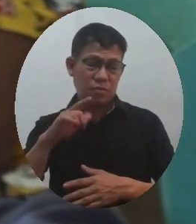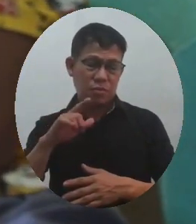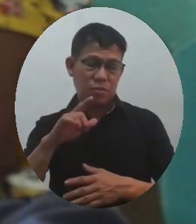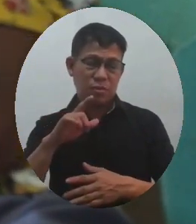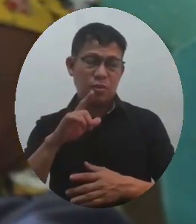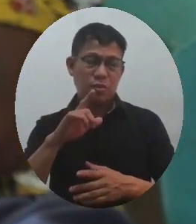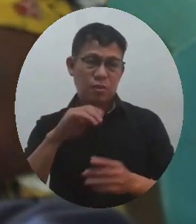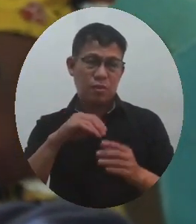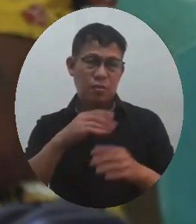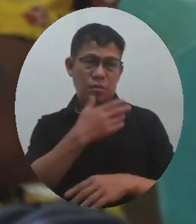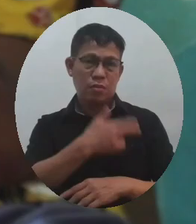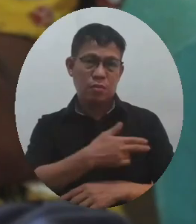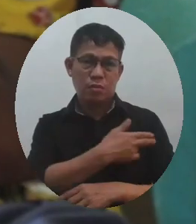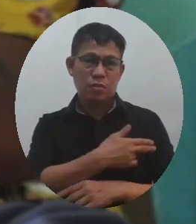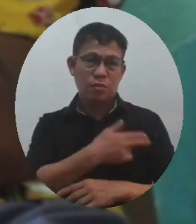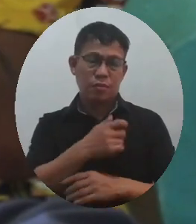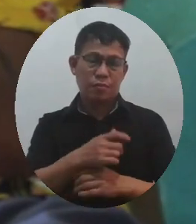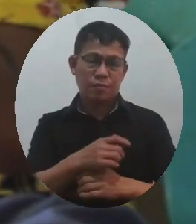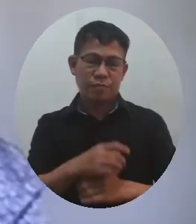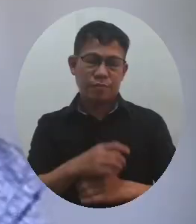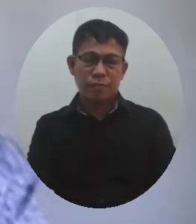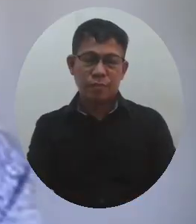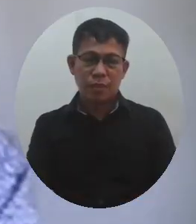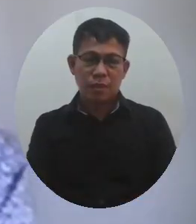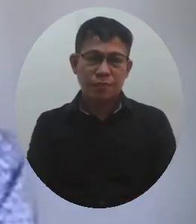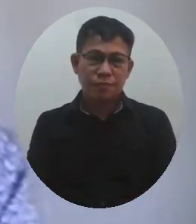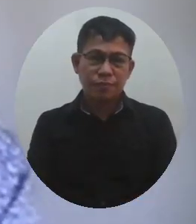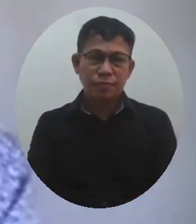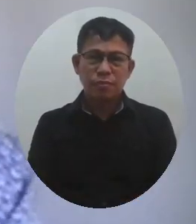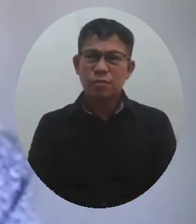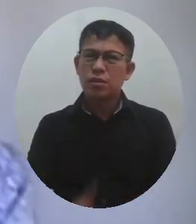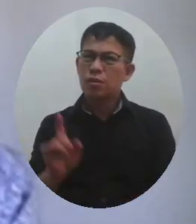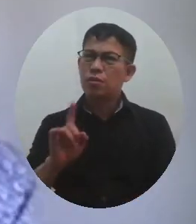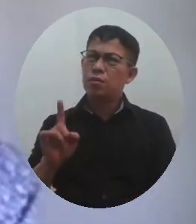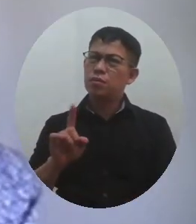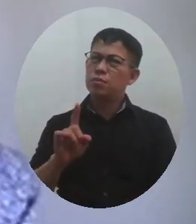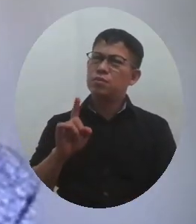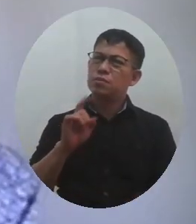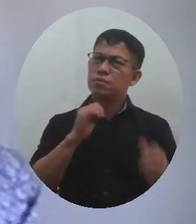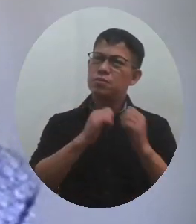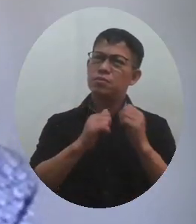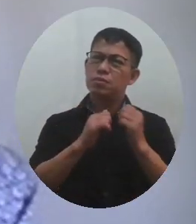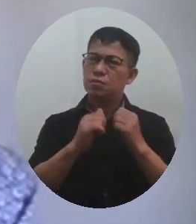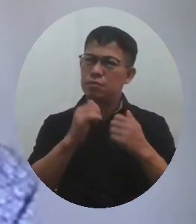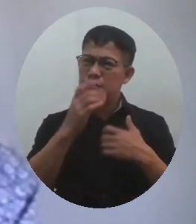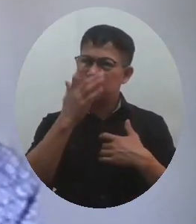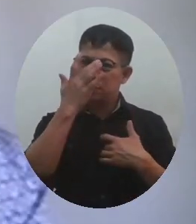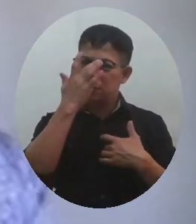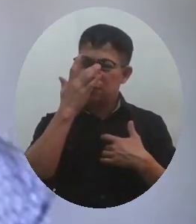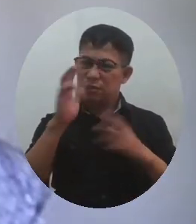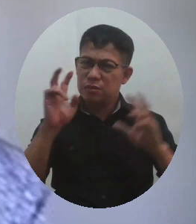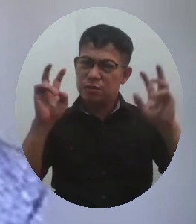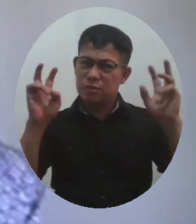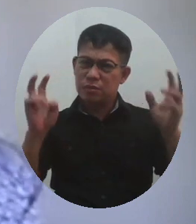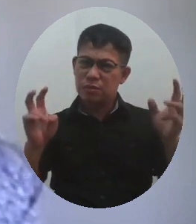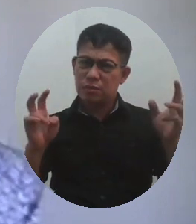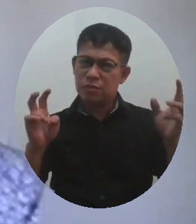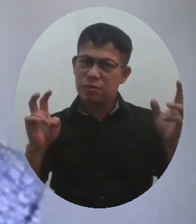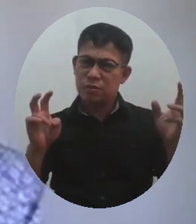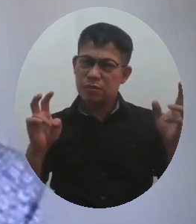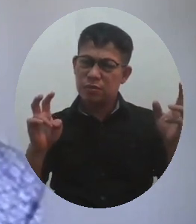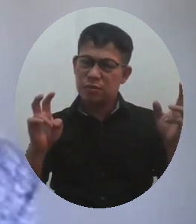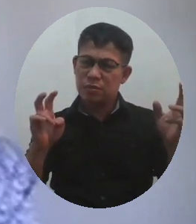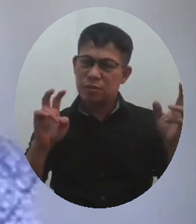Hindi siya ganyan, baby siya. Pero bago tayo magpatuloy, alamin natin kung ano ang pambihirang sakit na ito na